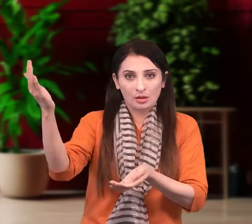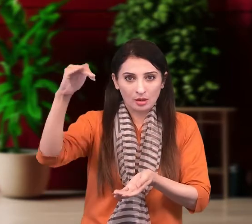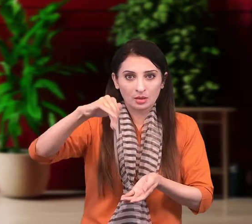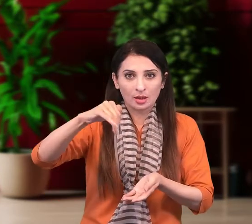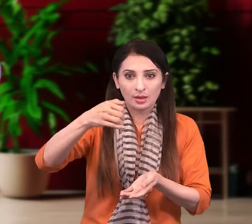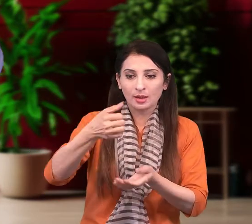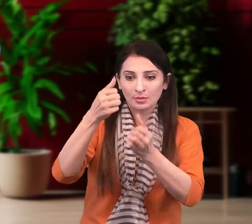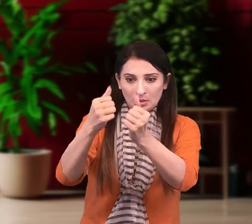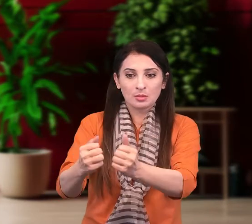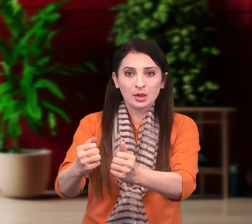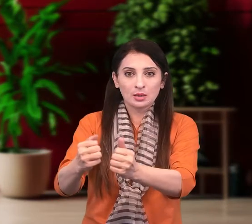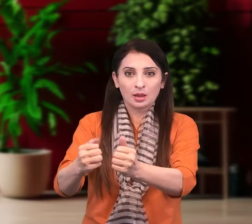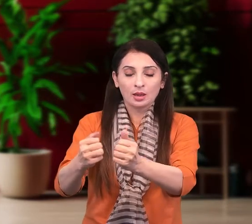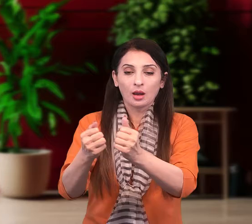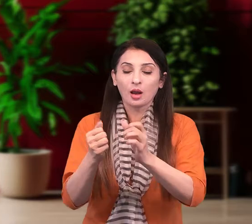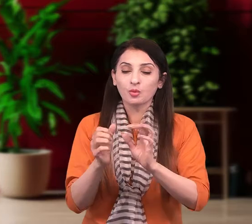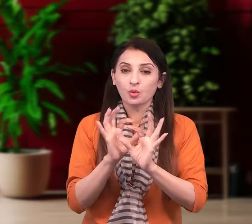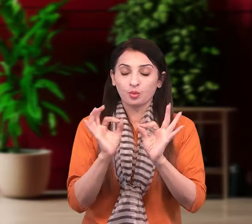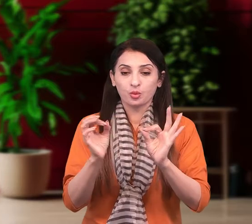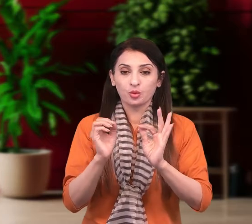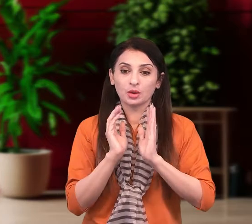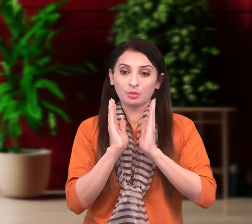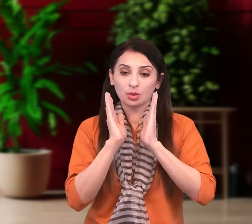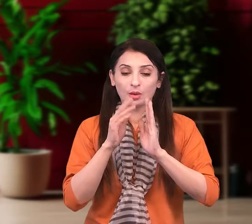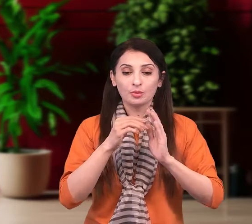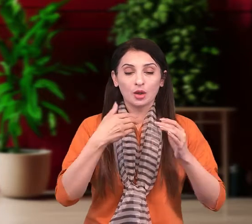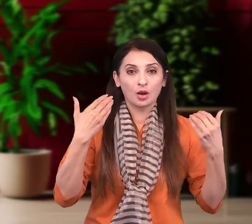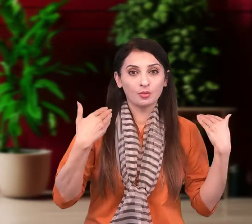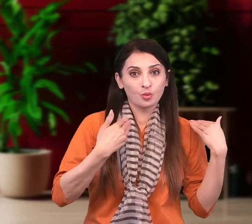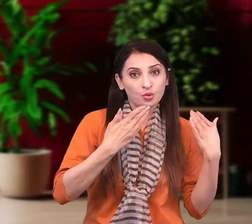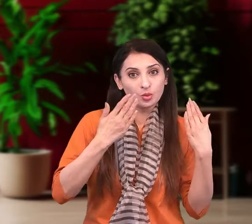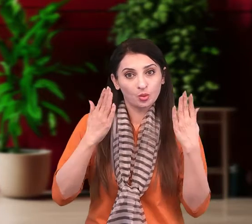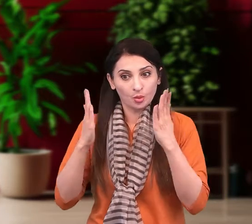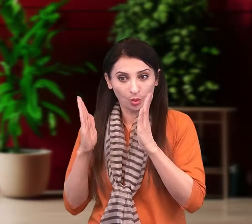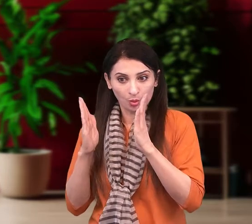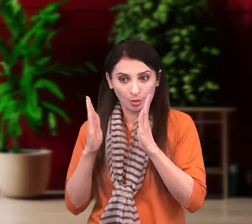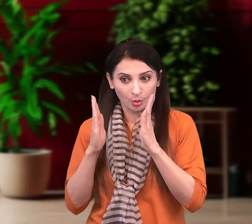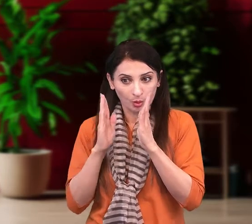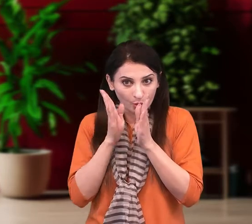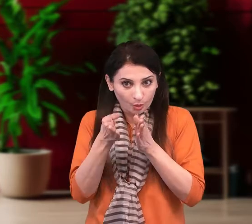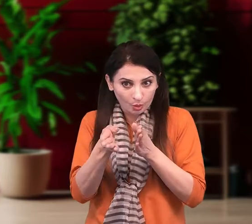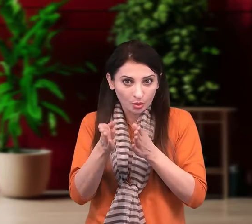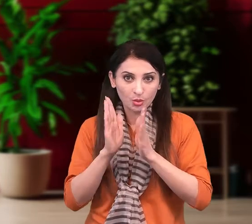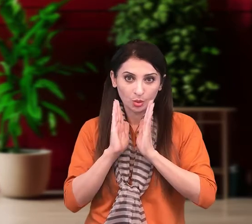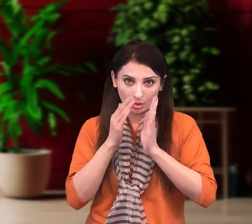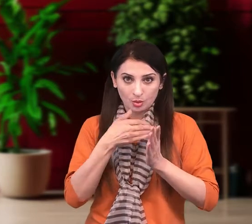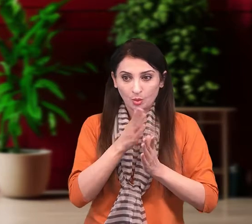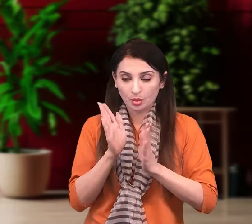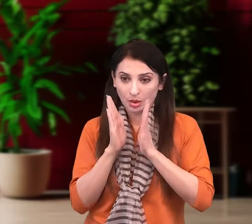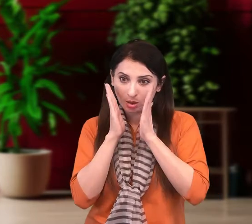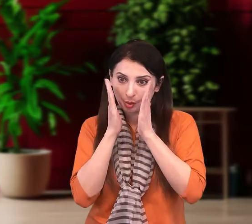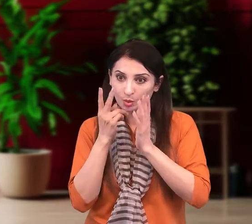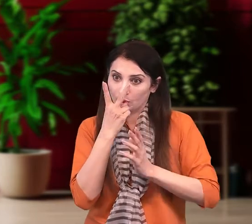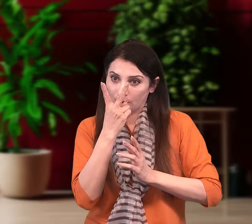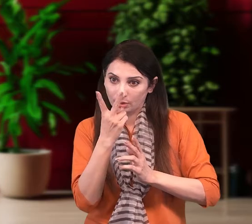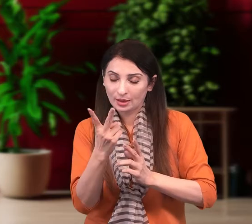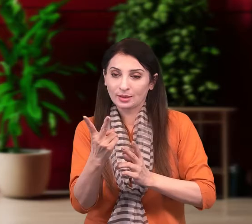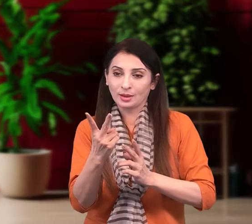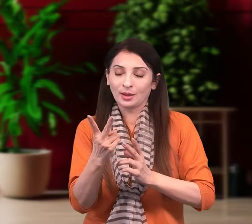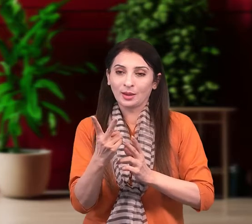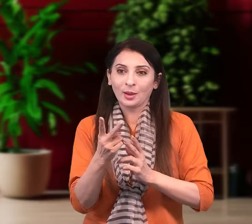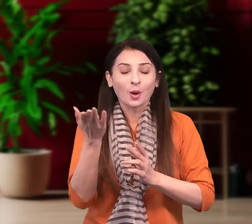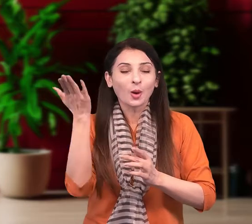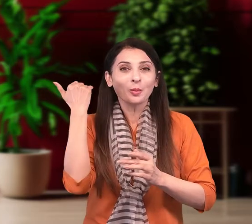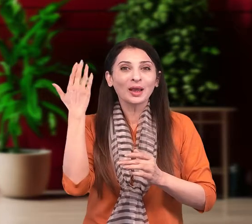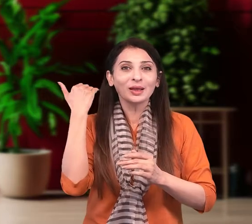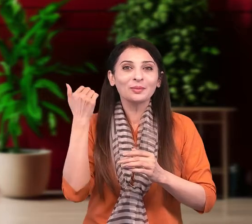ऐसे अपनी फुल बॉडी अट्यूनमेंट उसकी तरफ देखना है। एंड देन आई केम अक्रॉस अ ब्यूटीफुल हदीस कि